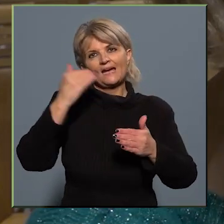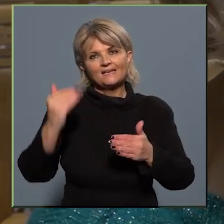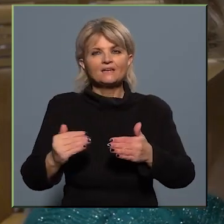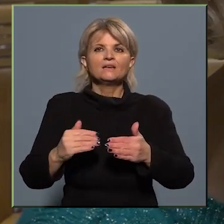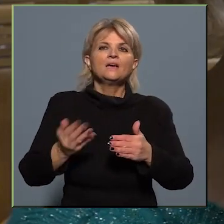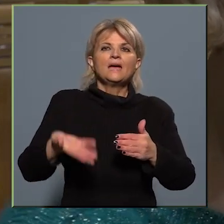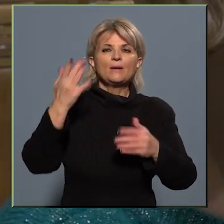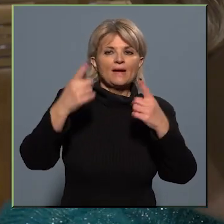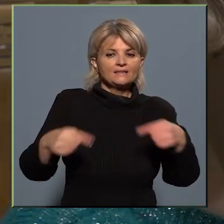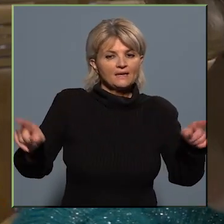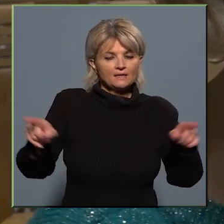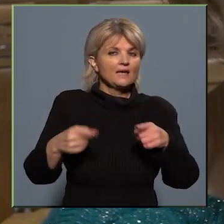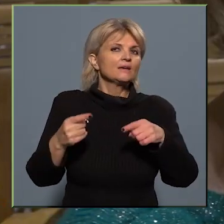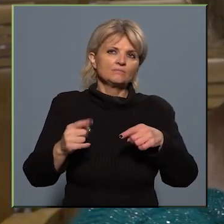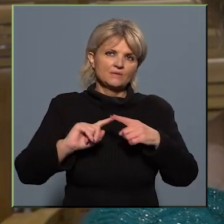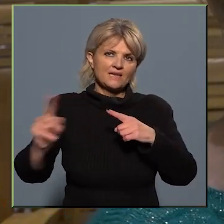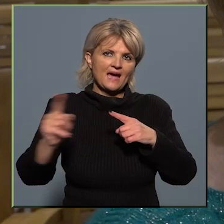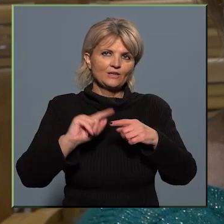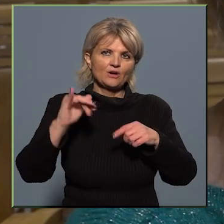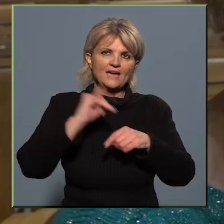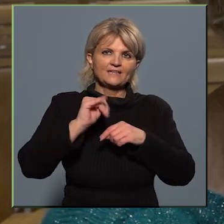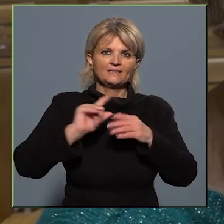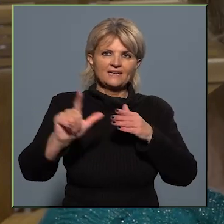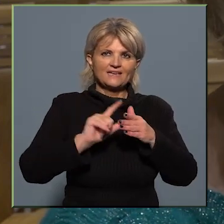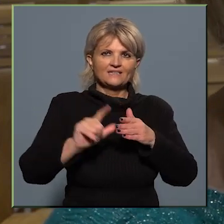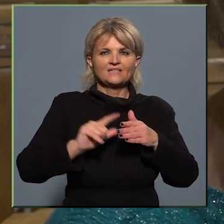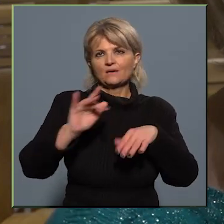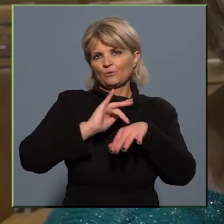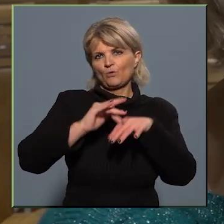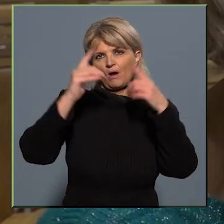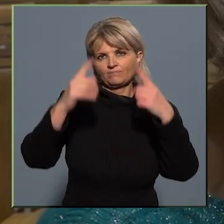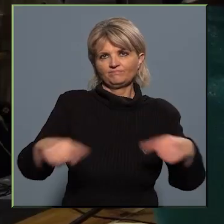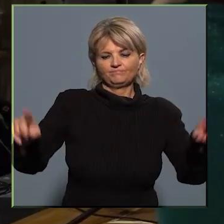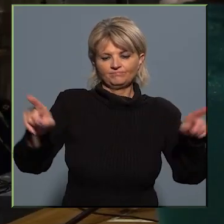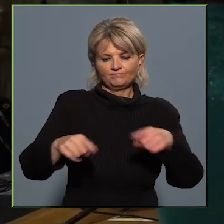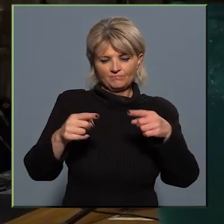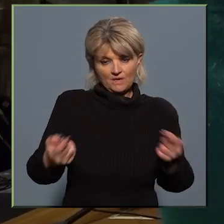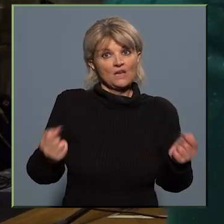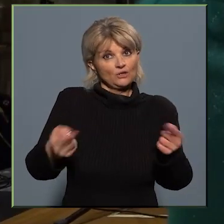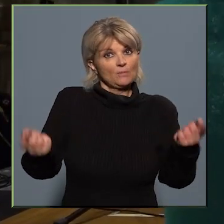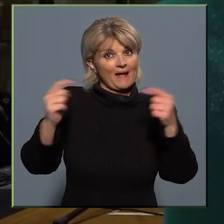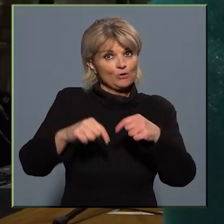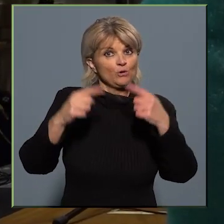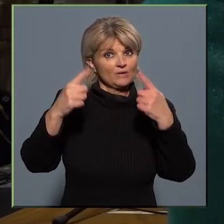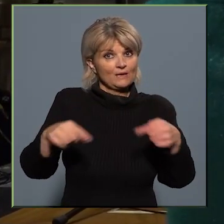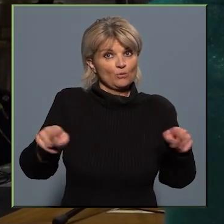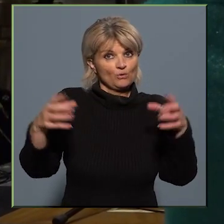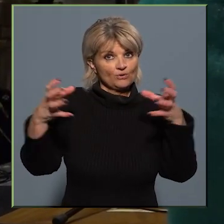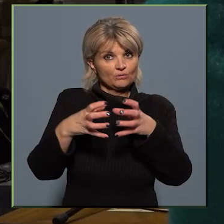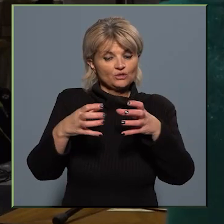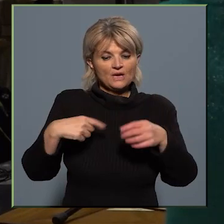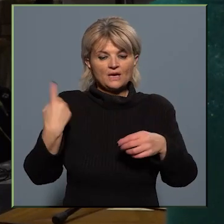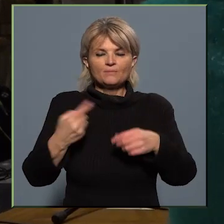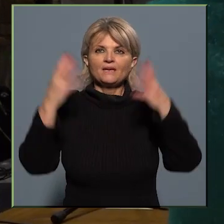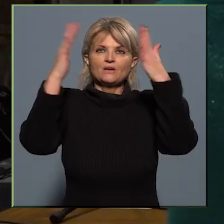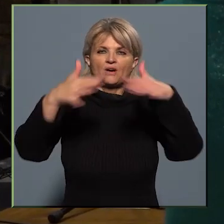tanulnak, ők járnak kóruspróbára is heti kétszer, és belőlük áll össze ez a nagyobb létszámú kórus. Mi a karácsonyi hangversenyünk